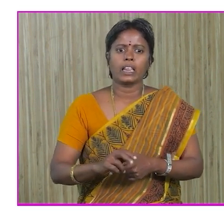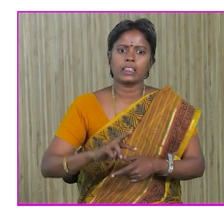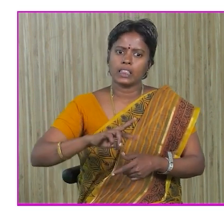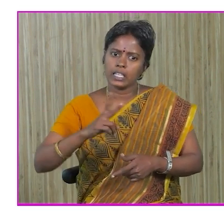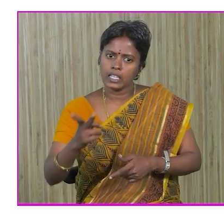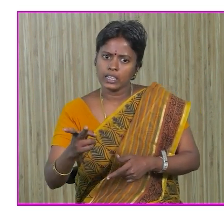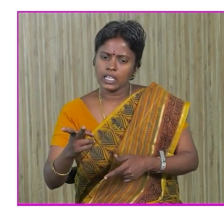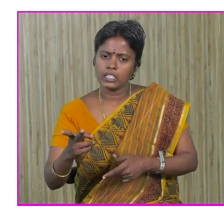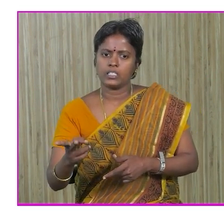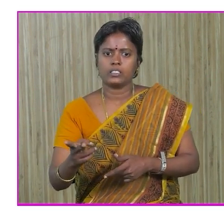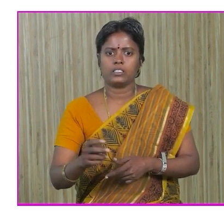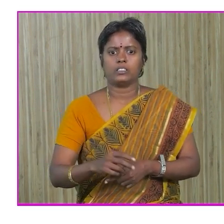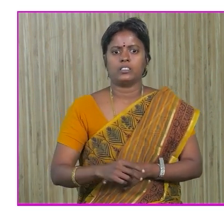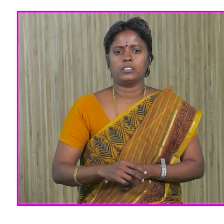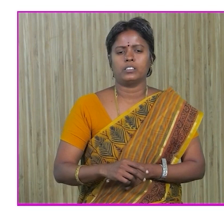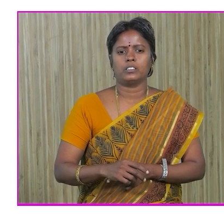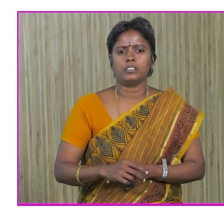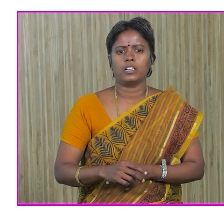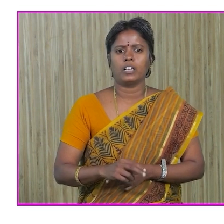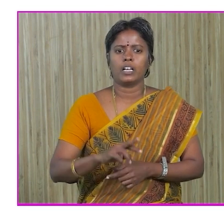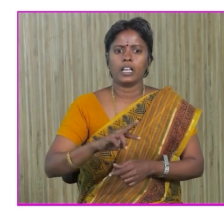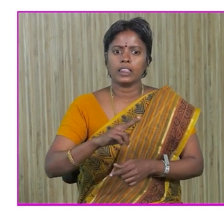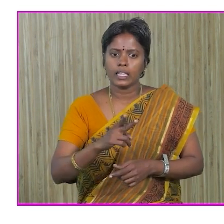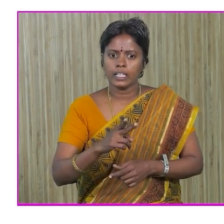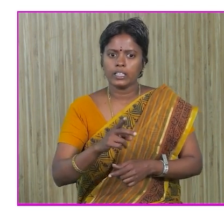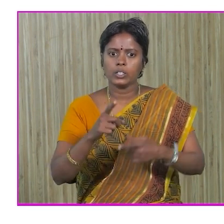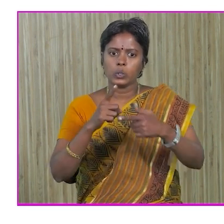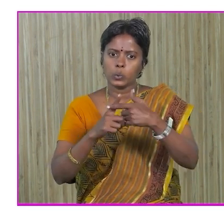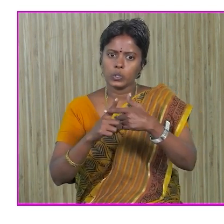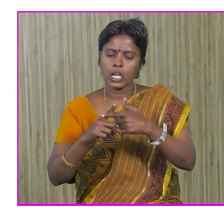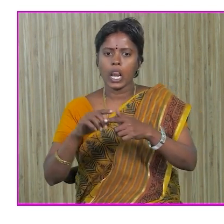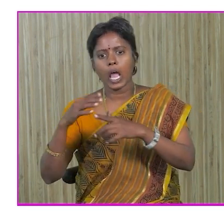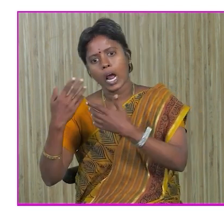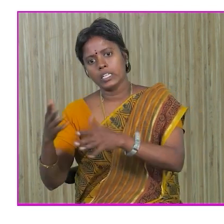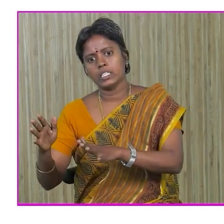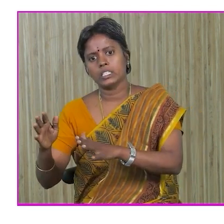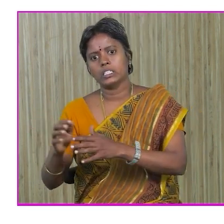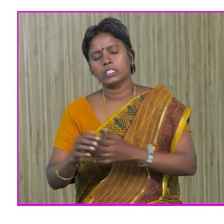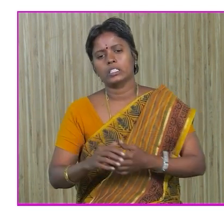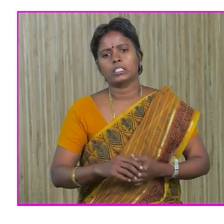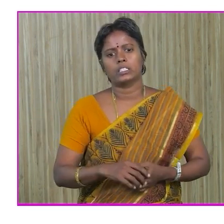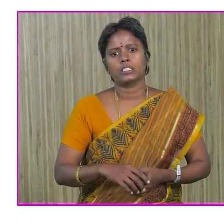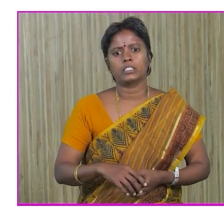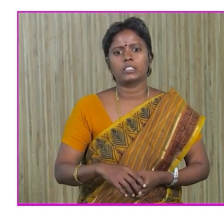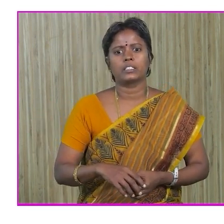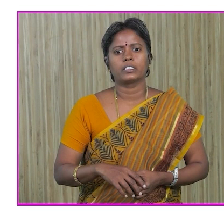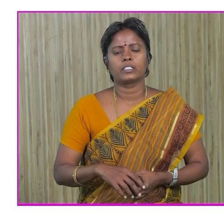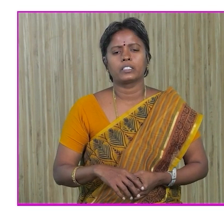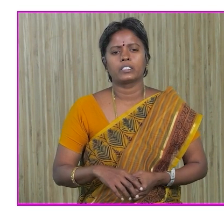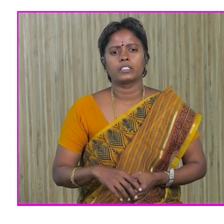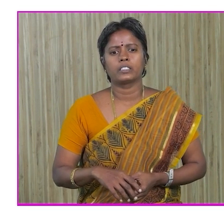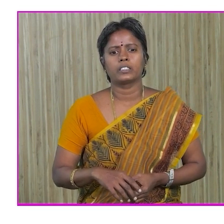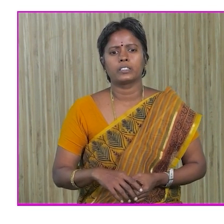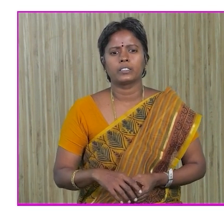திரிந்து கூட்டல் அற்று, திரிந்தற்று. அடுத்ததாக இந்த செய்யுளில், நாம் படித்த இந்த